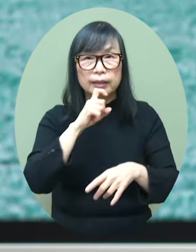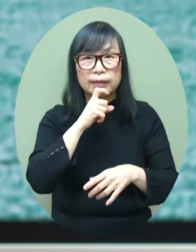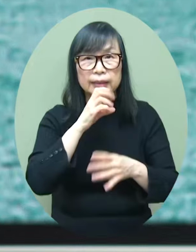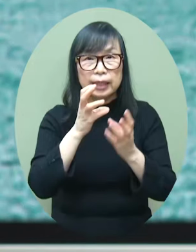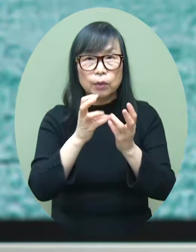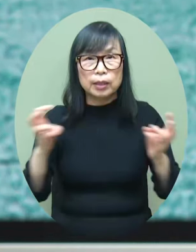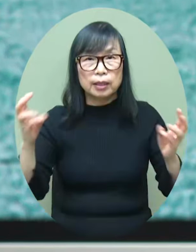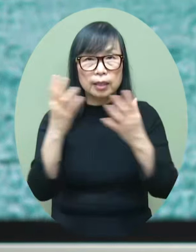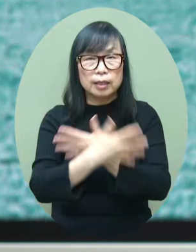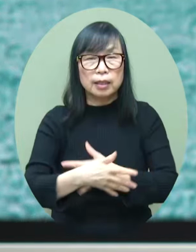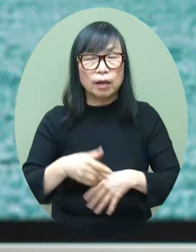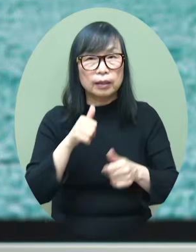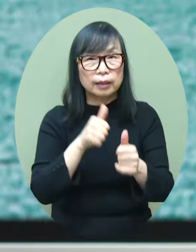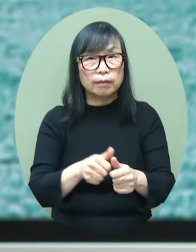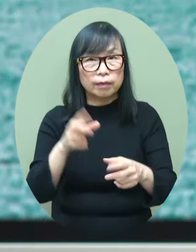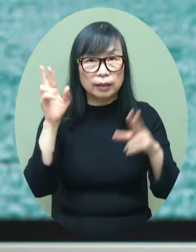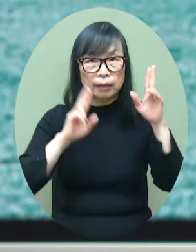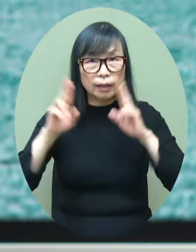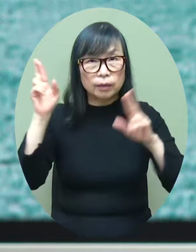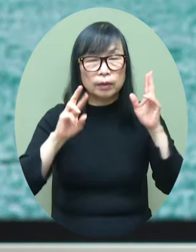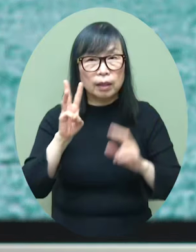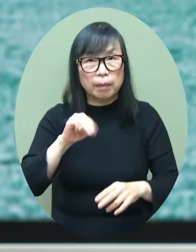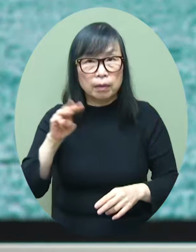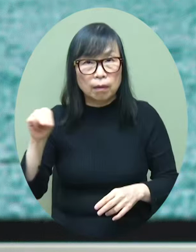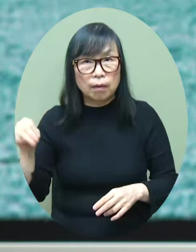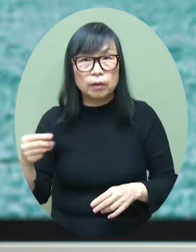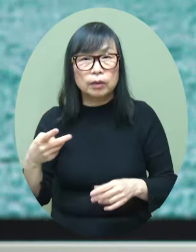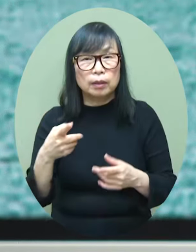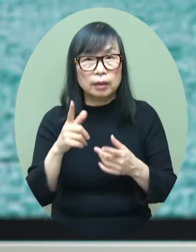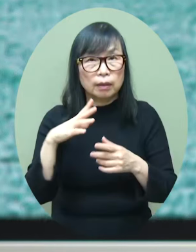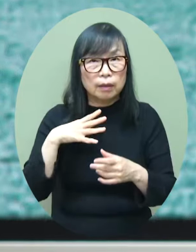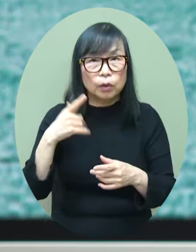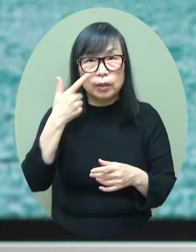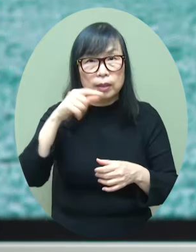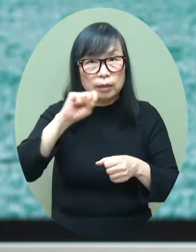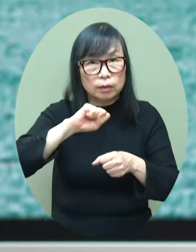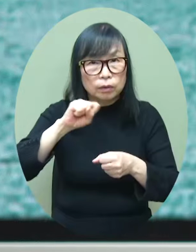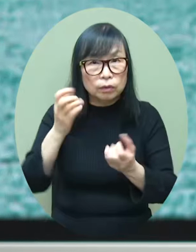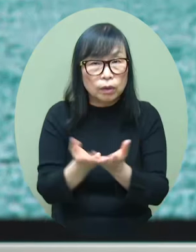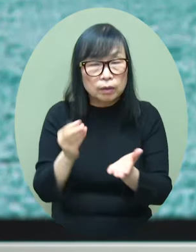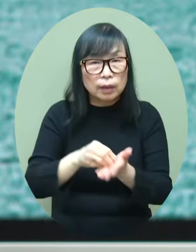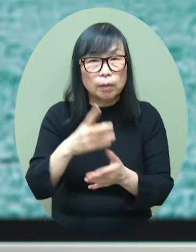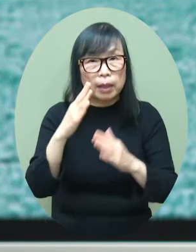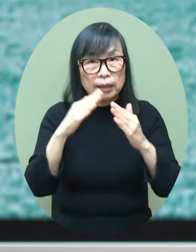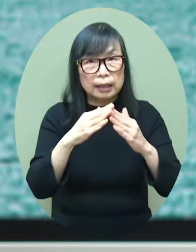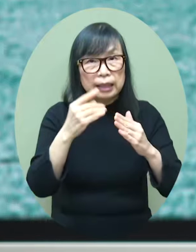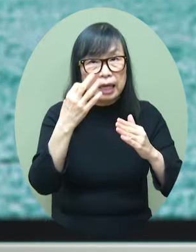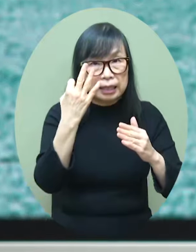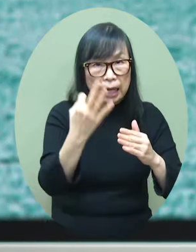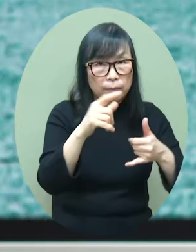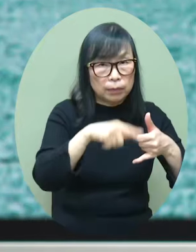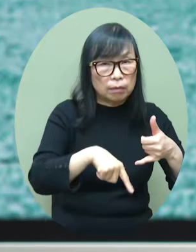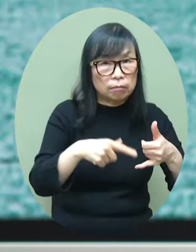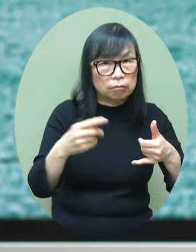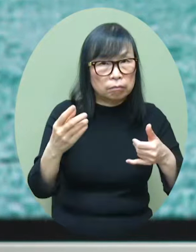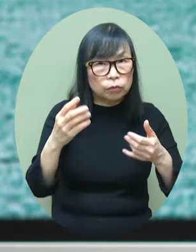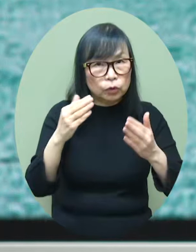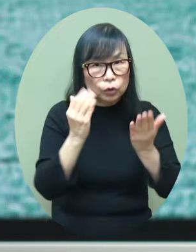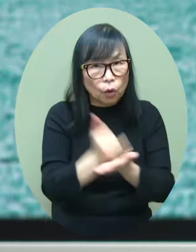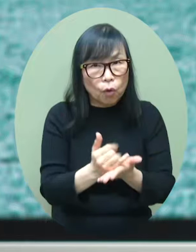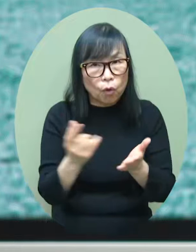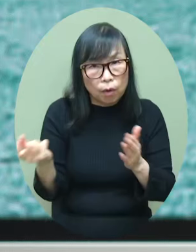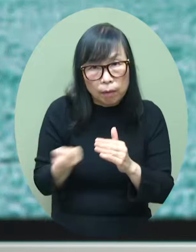想跟進翻太古城嘅麥當勞情況啦。其實新確診嘅人士咧，同本身一家三口坐嘅距離係咪好近啦？或者